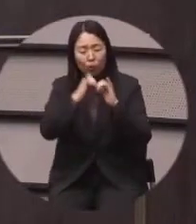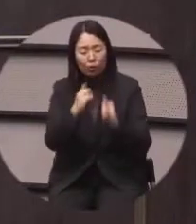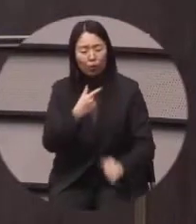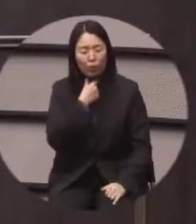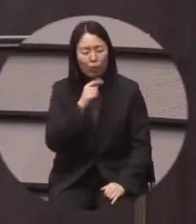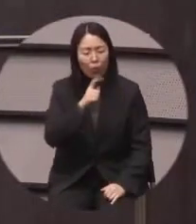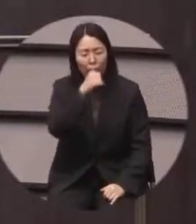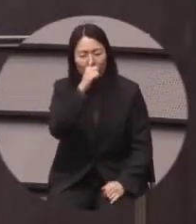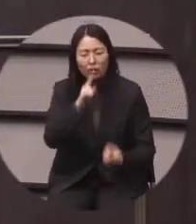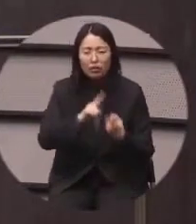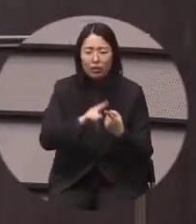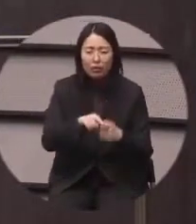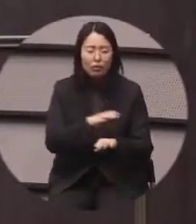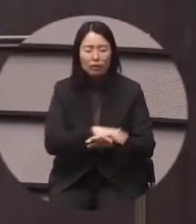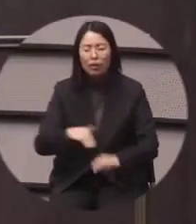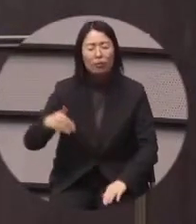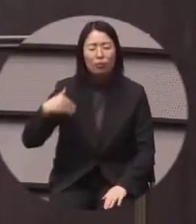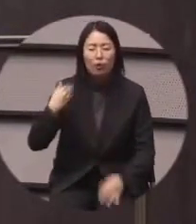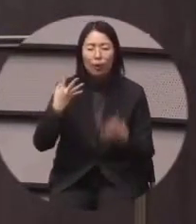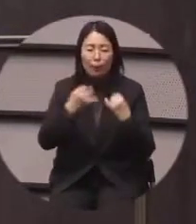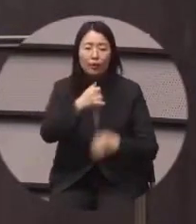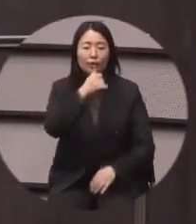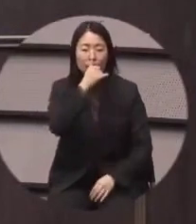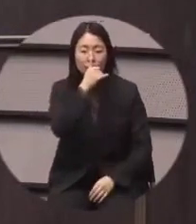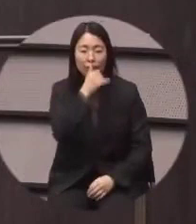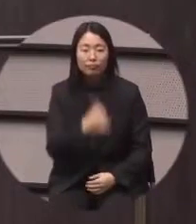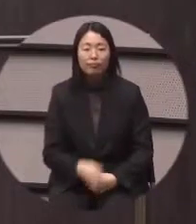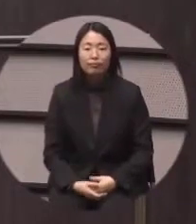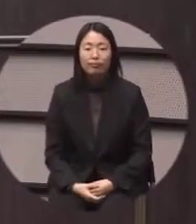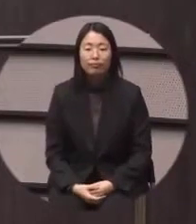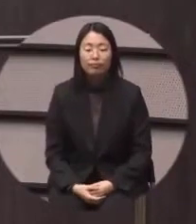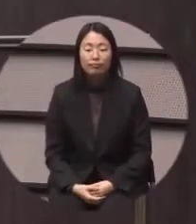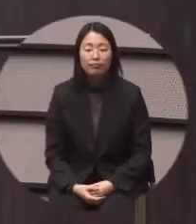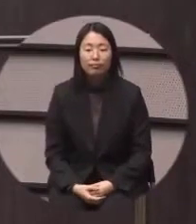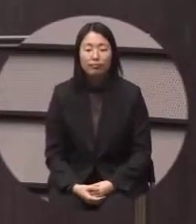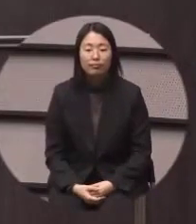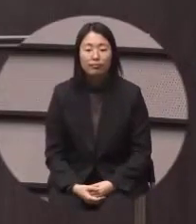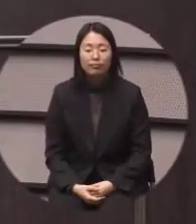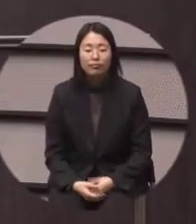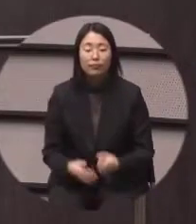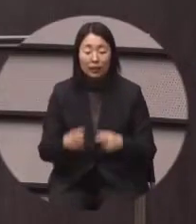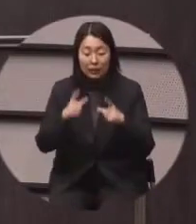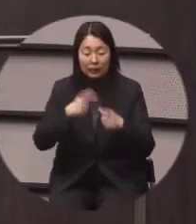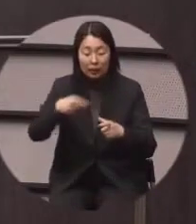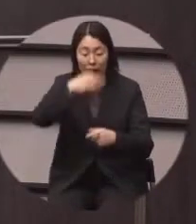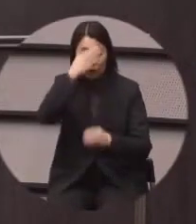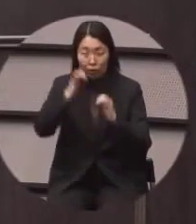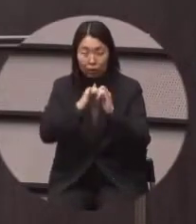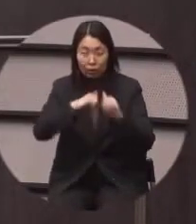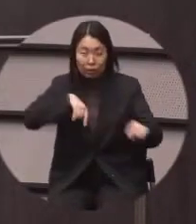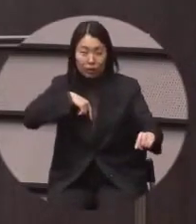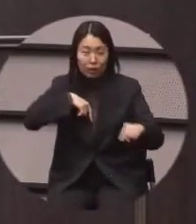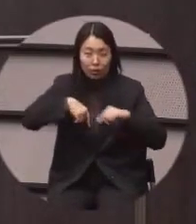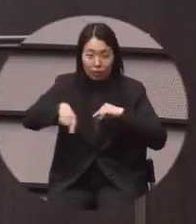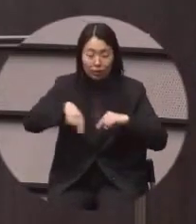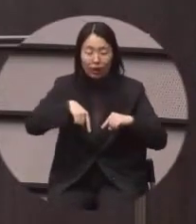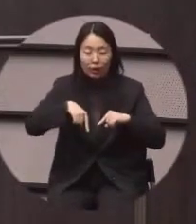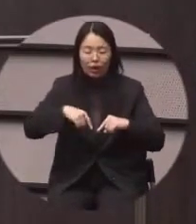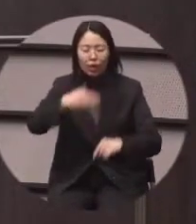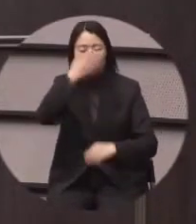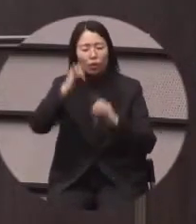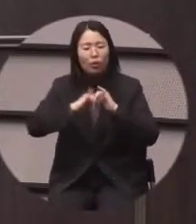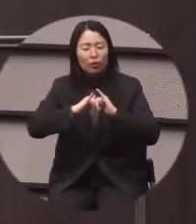바가 무엇인지 수요 파악에 어려움이 있어 보입니다. 관내 청년 정책, 청년